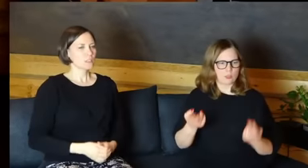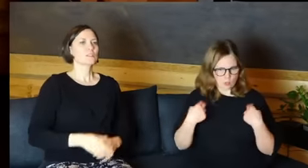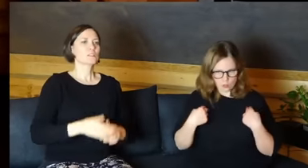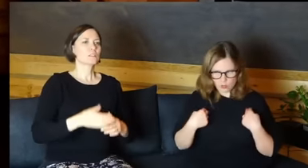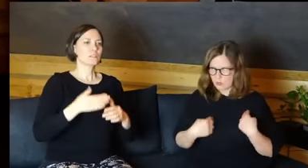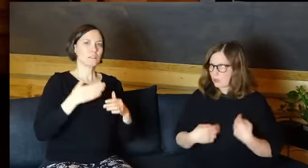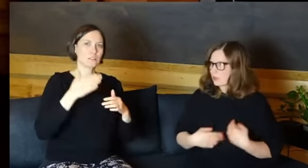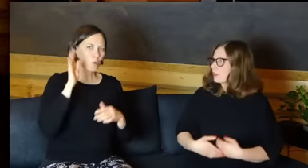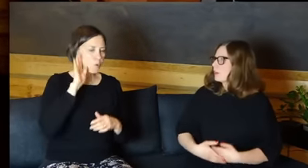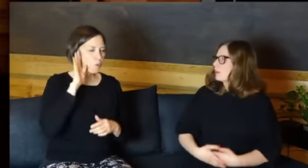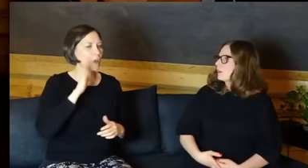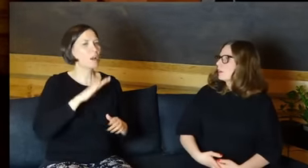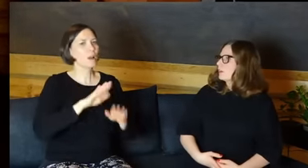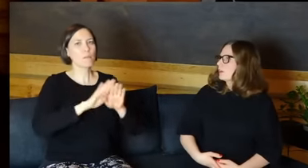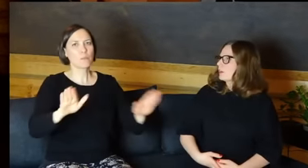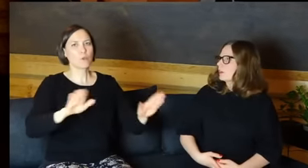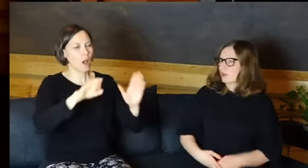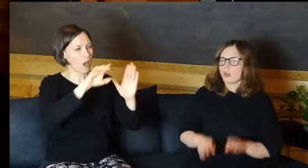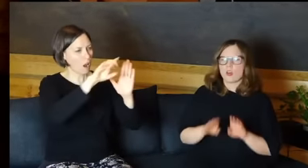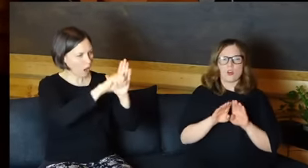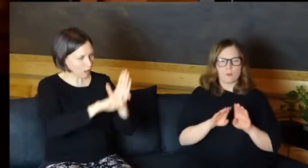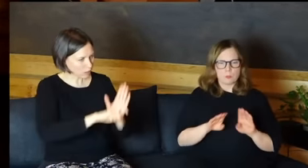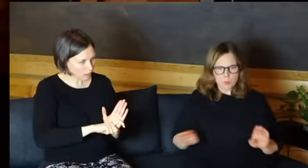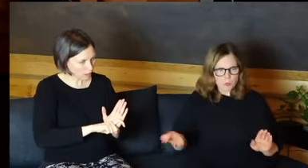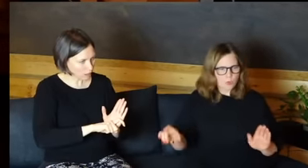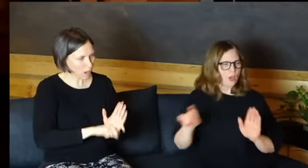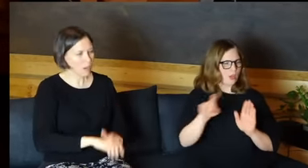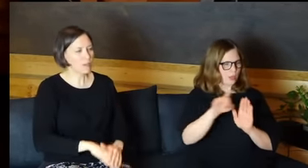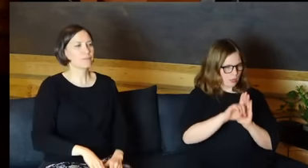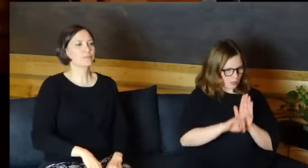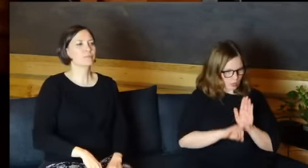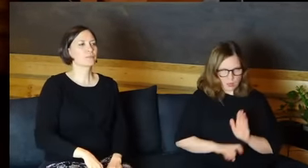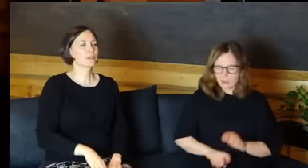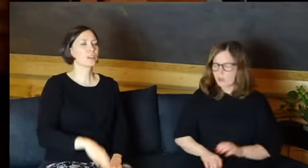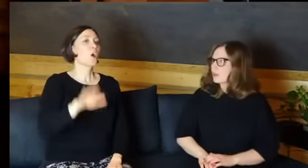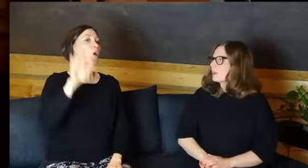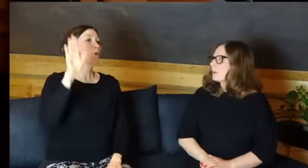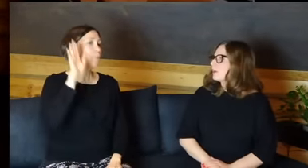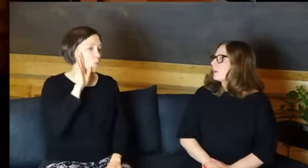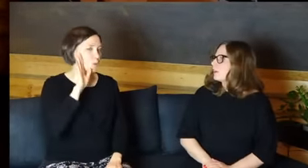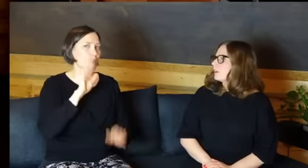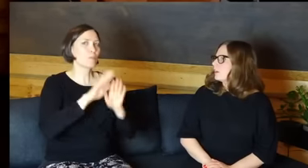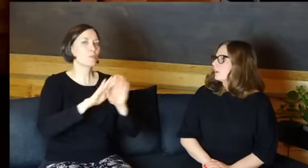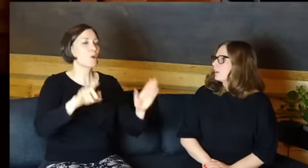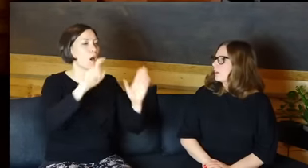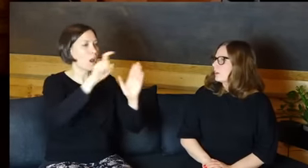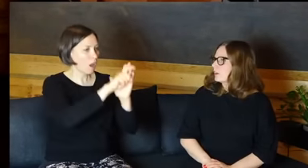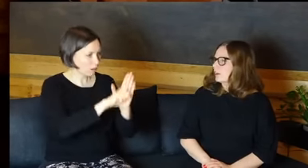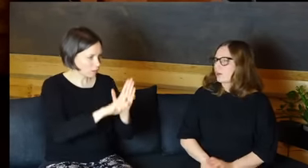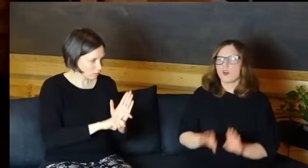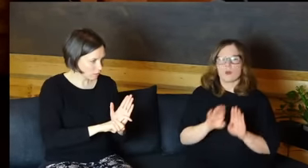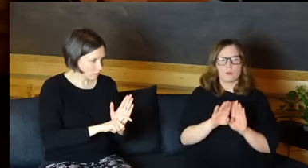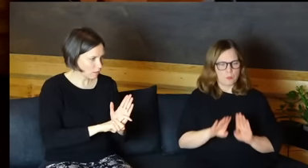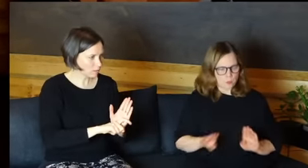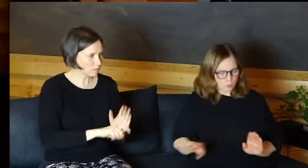kuunnella pyhää lakia, ja kuunnella pyhää lakia.